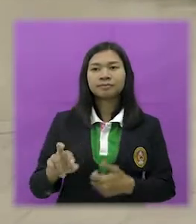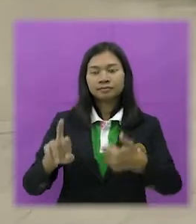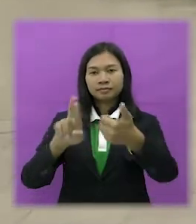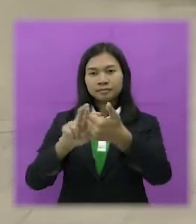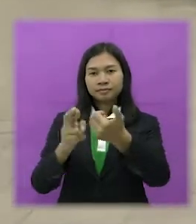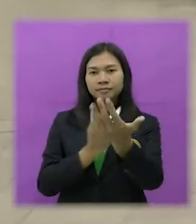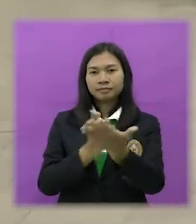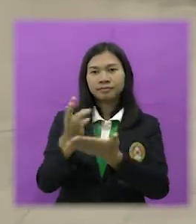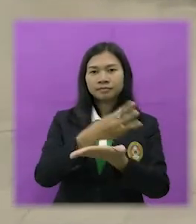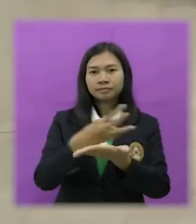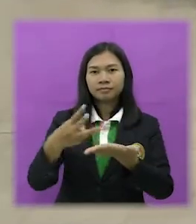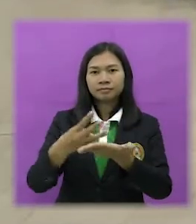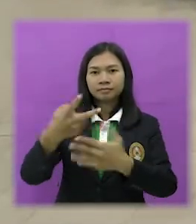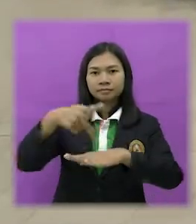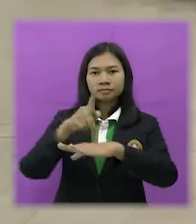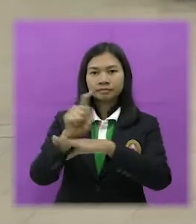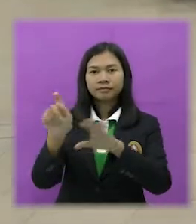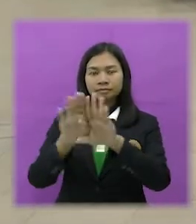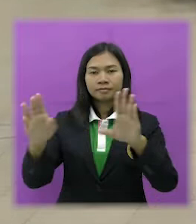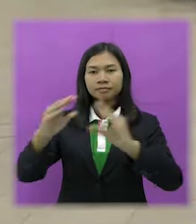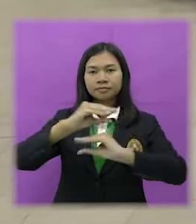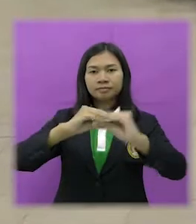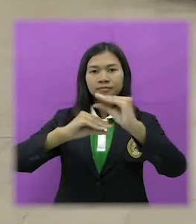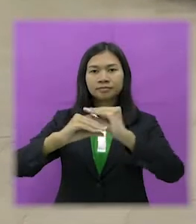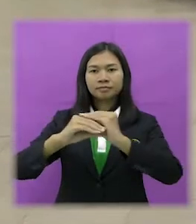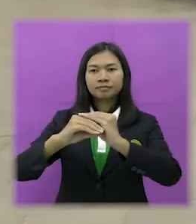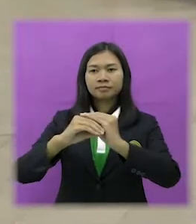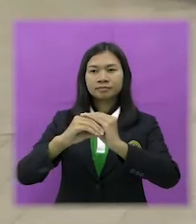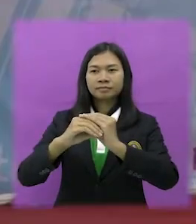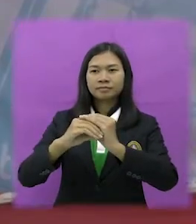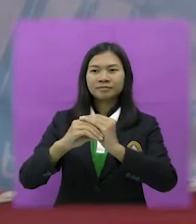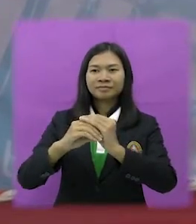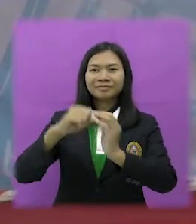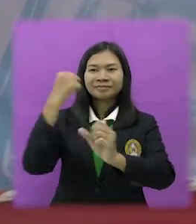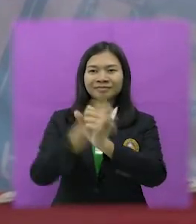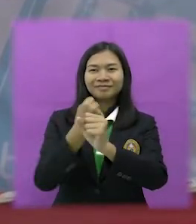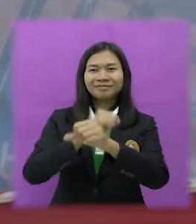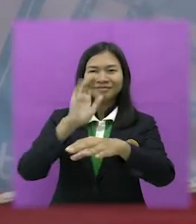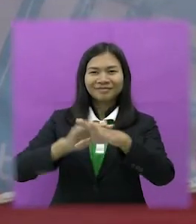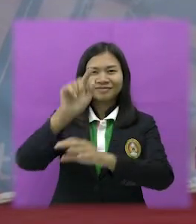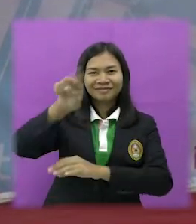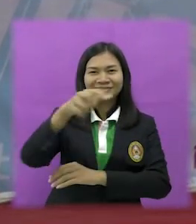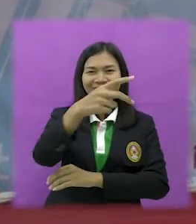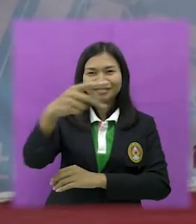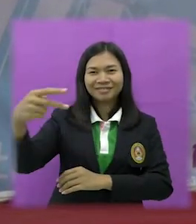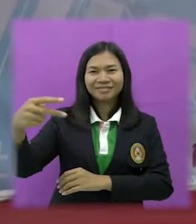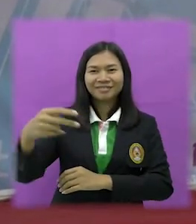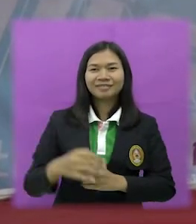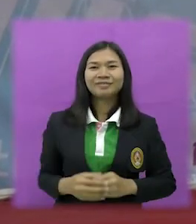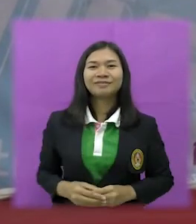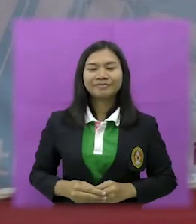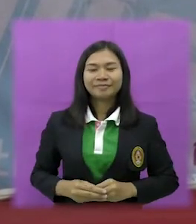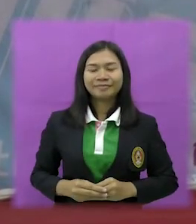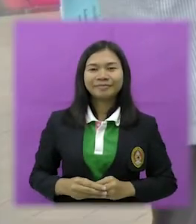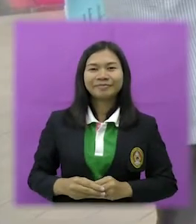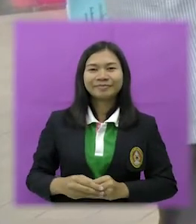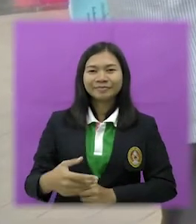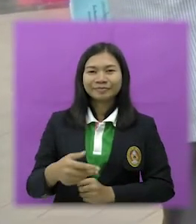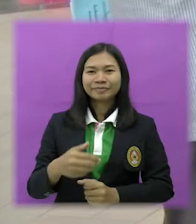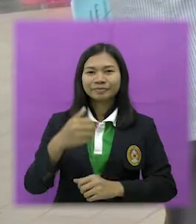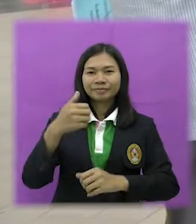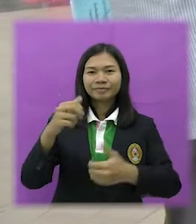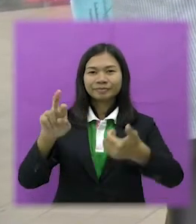องอธิการบดีฝ่ายวิชาการเป็นประธานเปิดโครงการ Inspiring Learning English for EDU Students โด